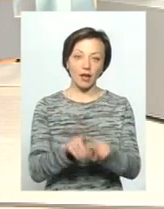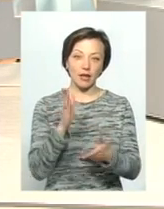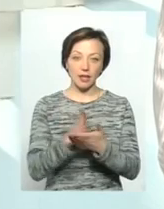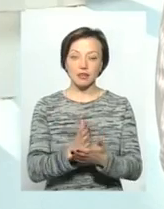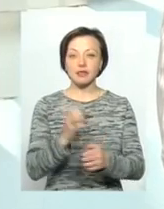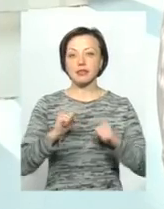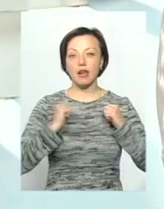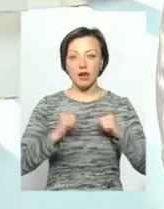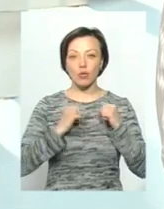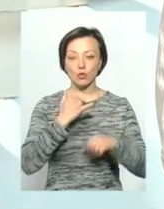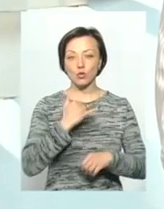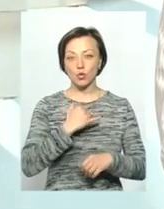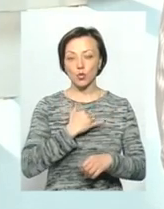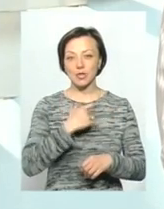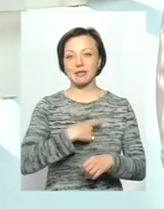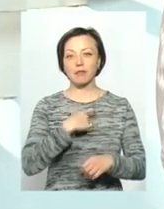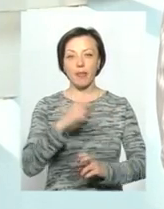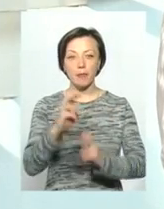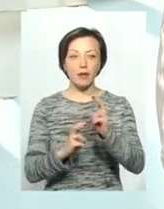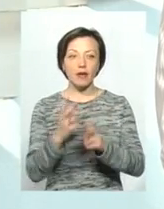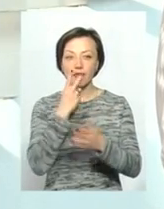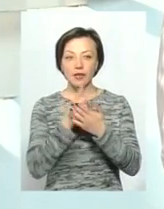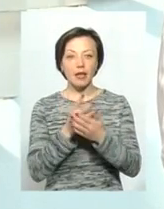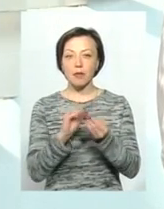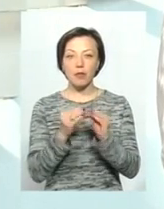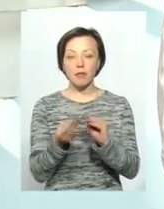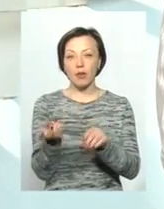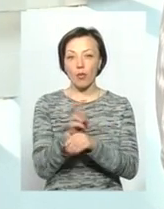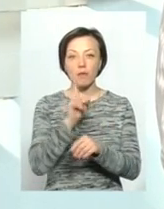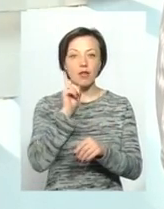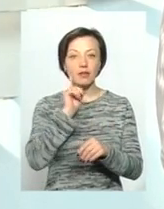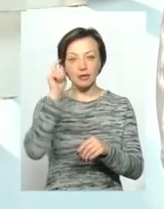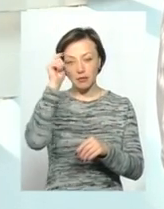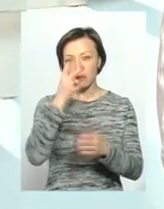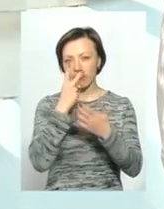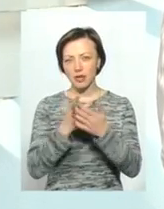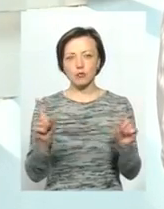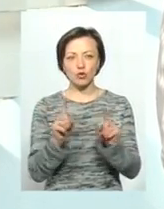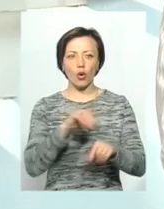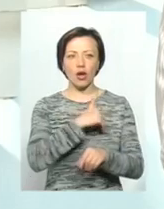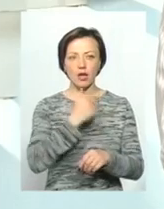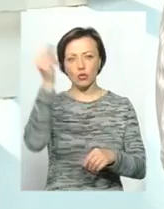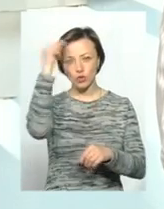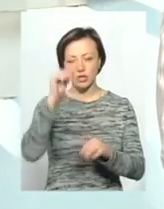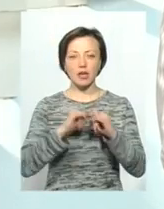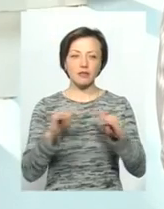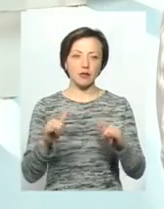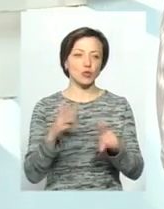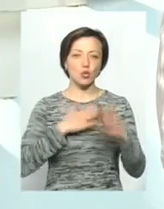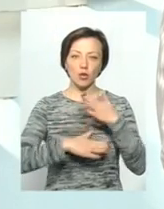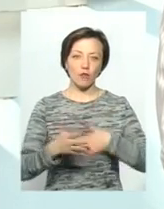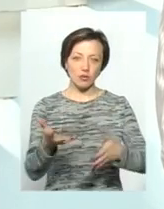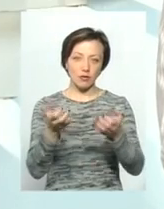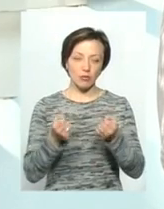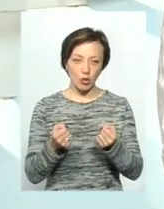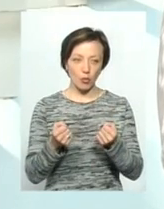на предприятии видеть здесь не проблему, а задачу. То есть приходят молодые ребята, если мы видим, что хотят учиться, развиваться, то мы с удовольствием